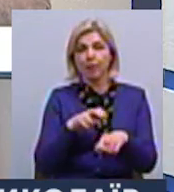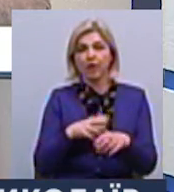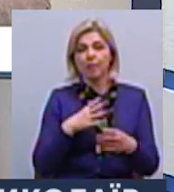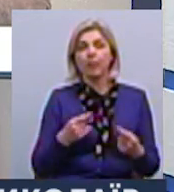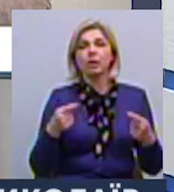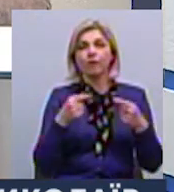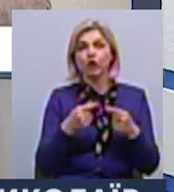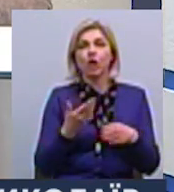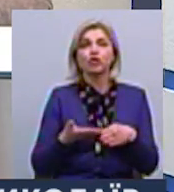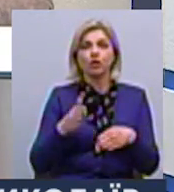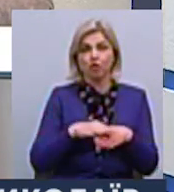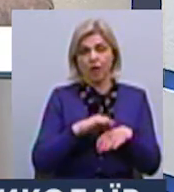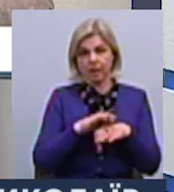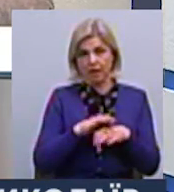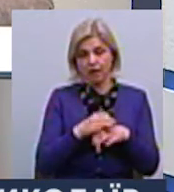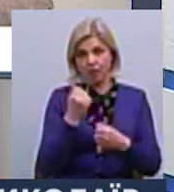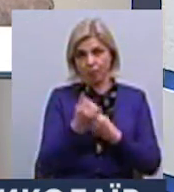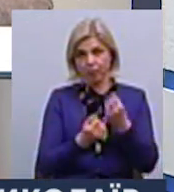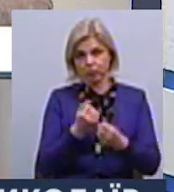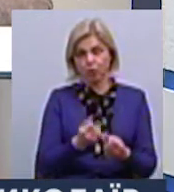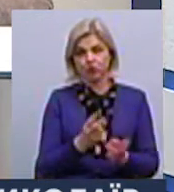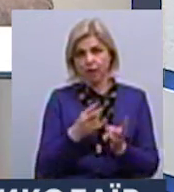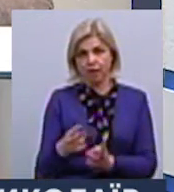у потерпілого тяжкі тілесні ушкодження.